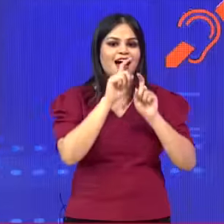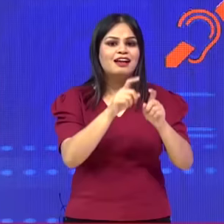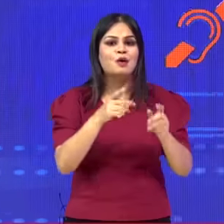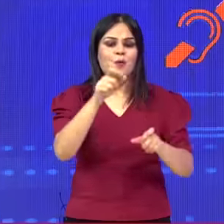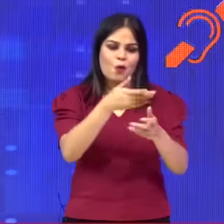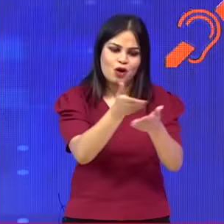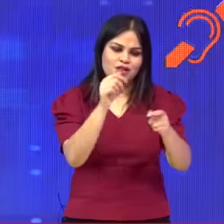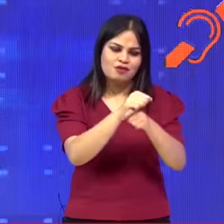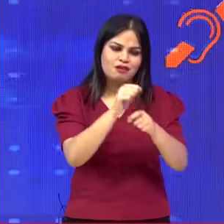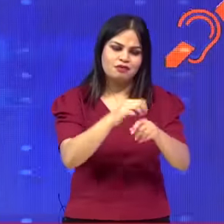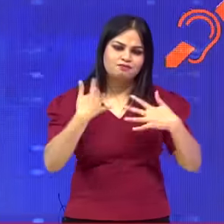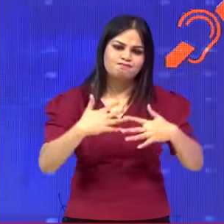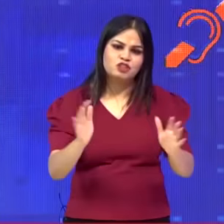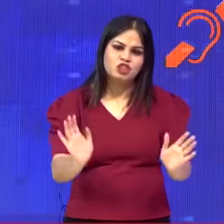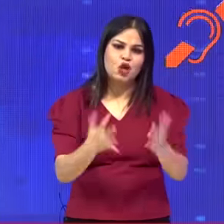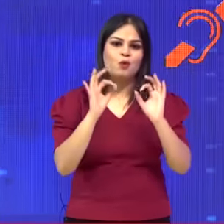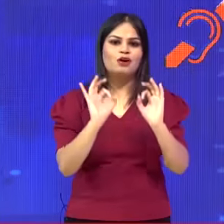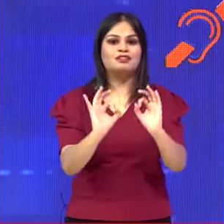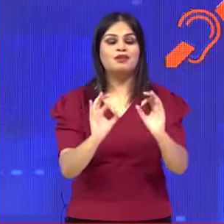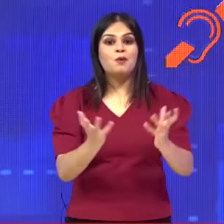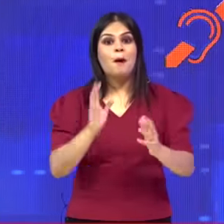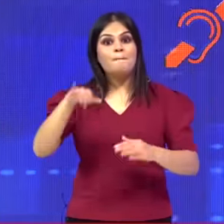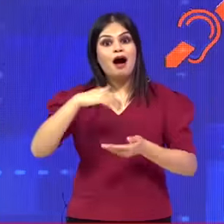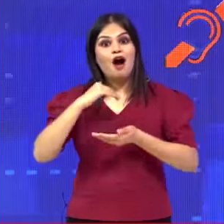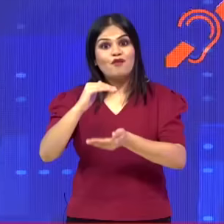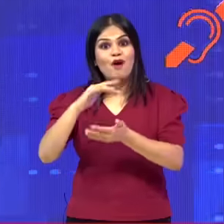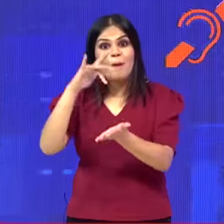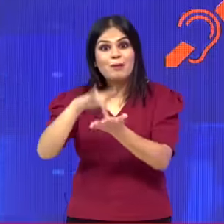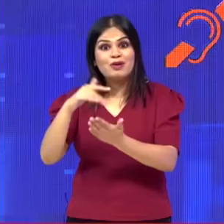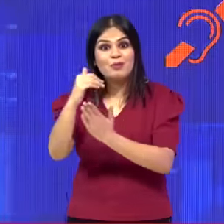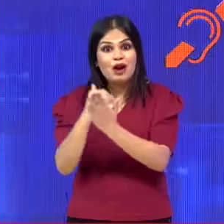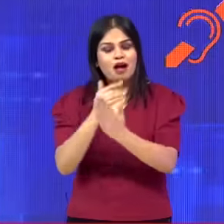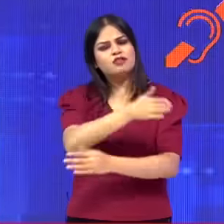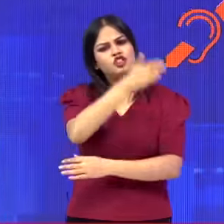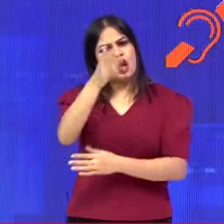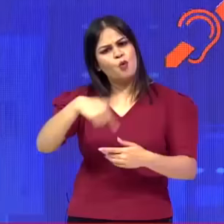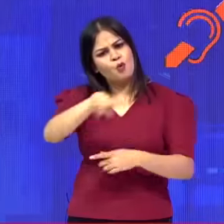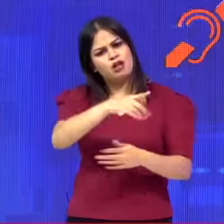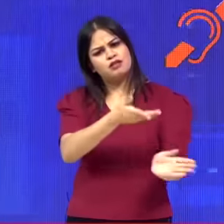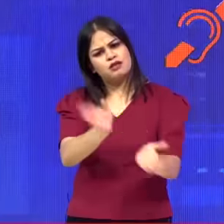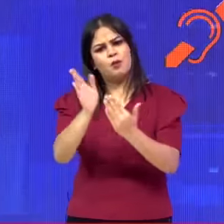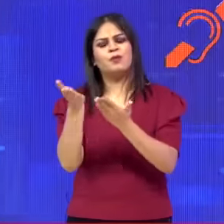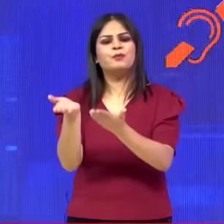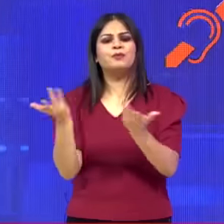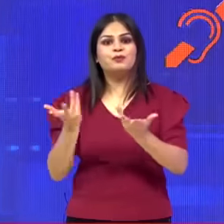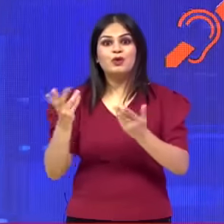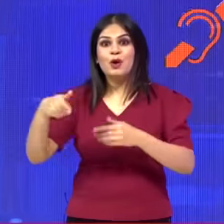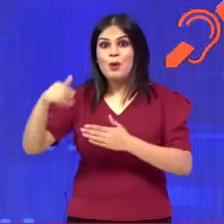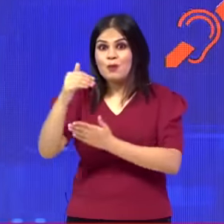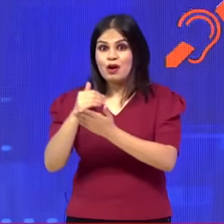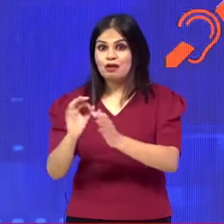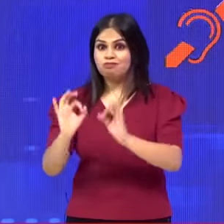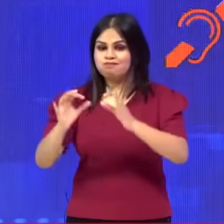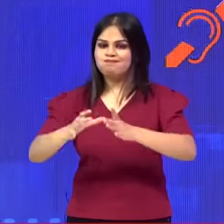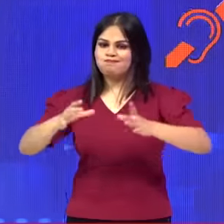काम करें और सब इन अवार्ड फंक्शन में पहुंच जाए और इन अवार्ड्स फंक्शन को बहुत बड़ा